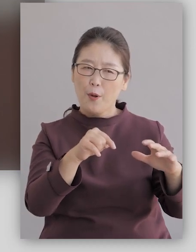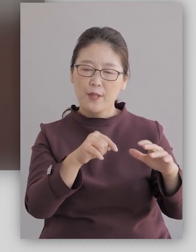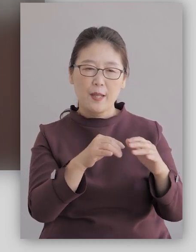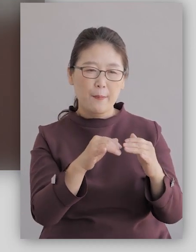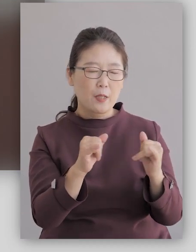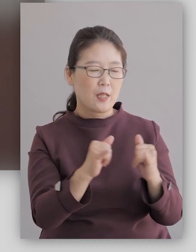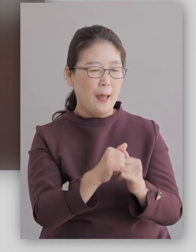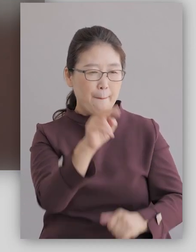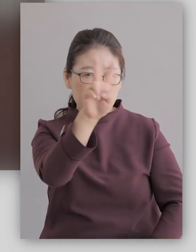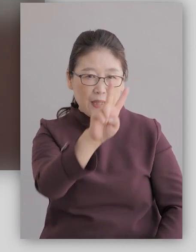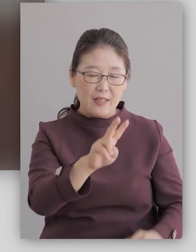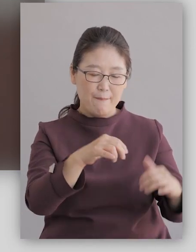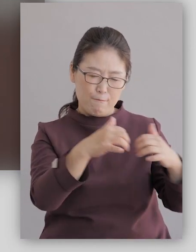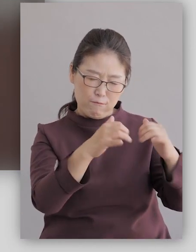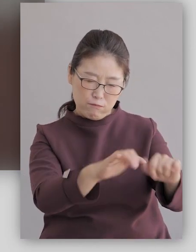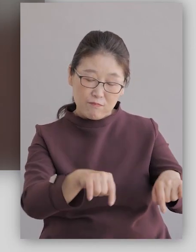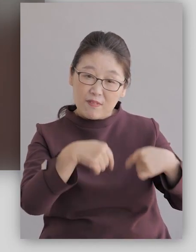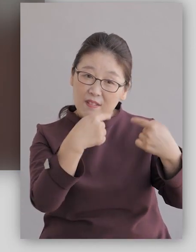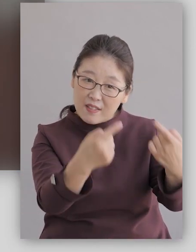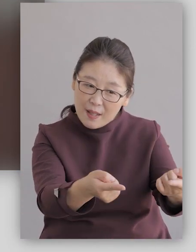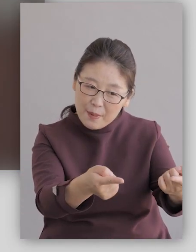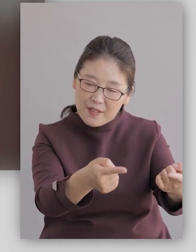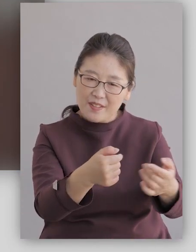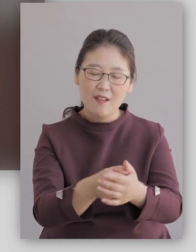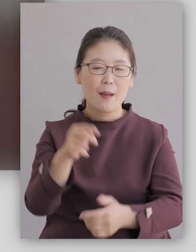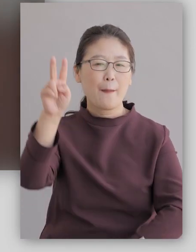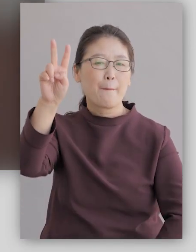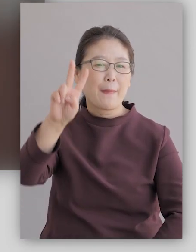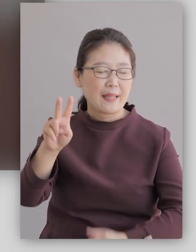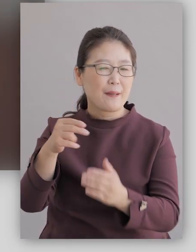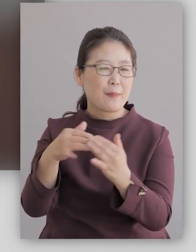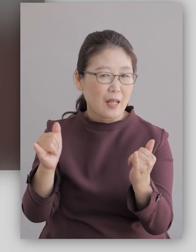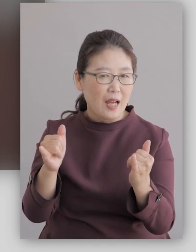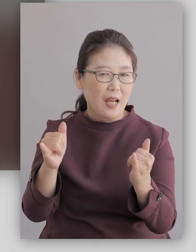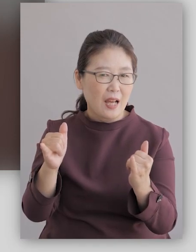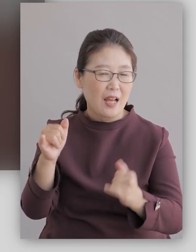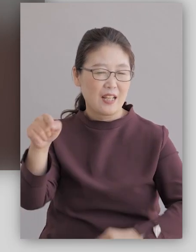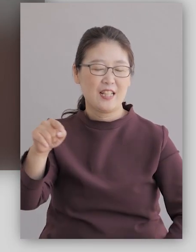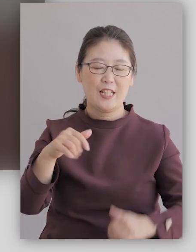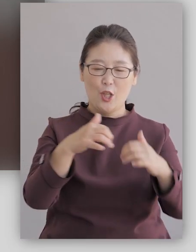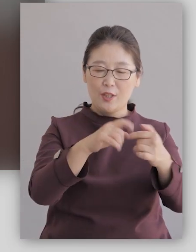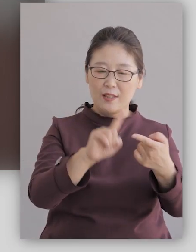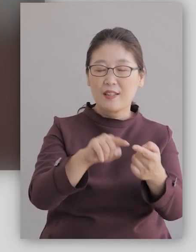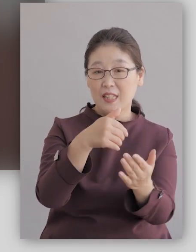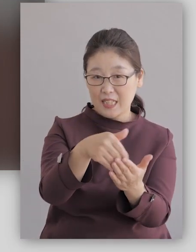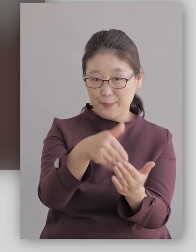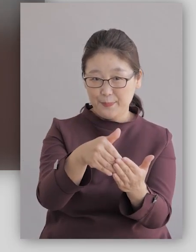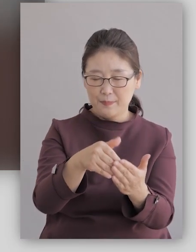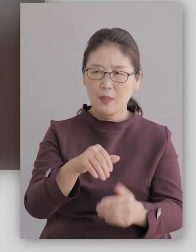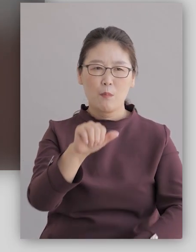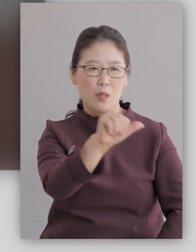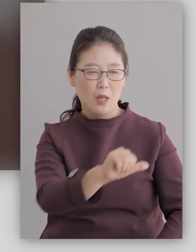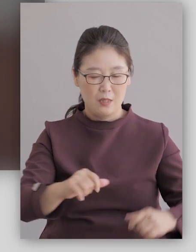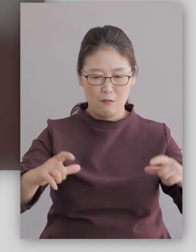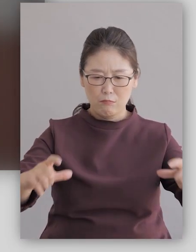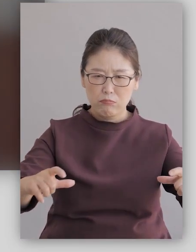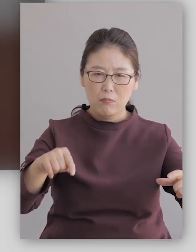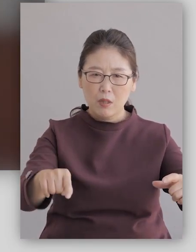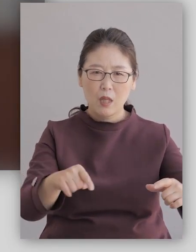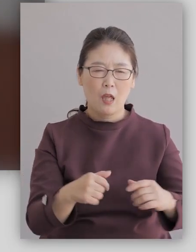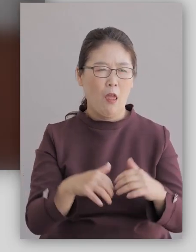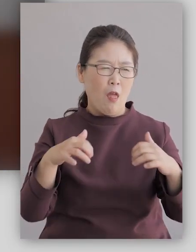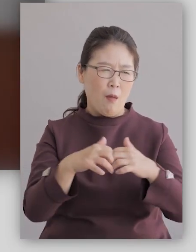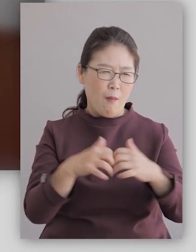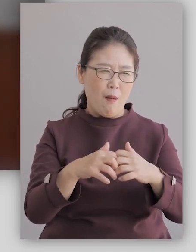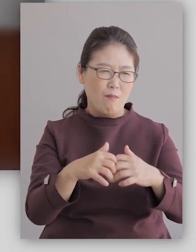전쟁을 표현한 베트남 작가의 전쟁화입니다. 아시아에서는 이 시기에 두 번의 고통스러운